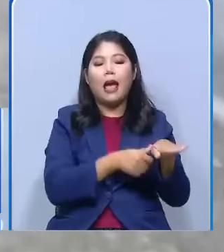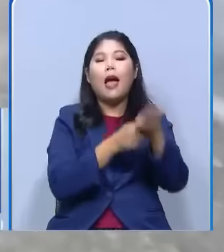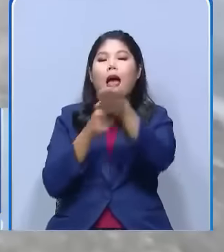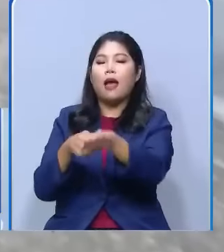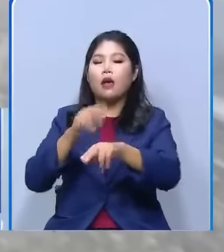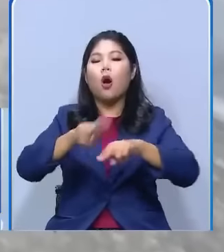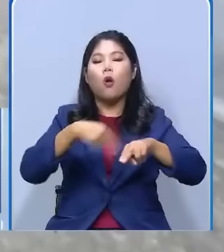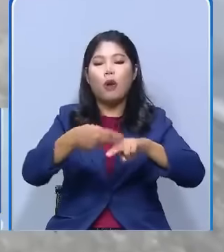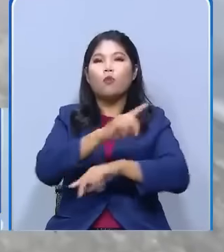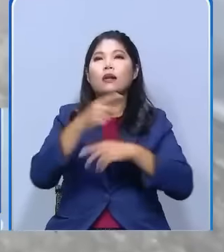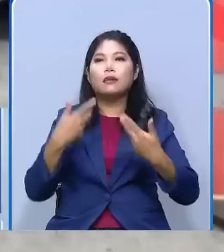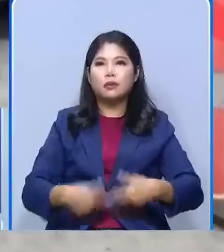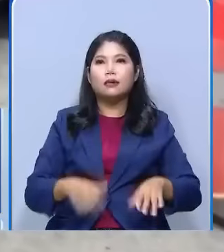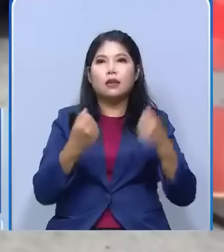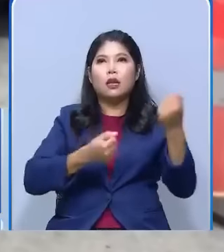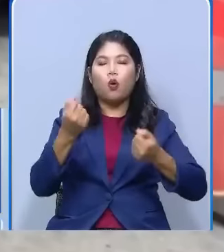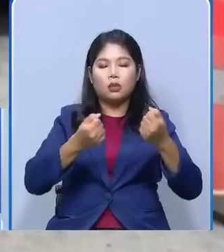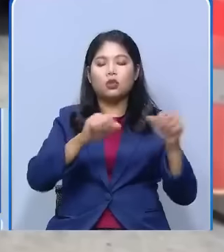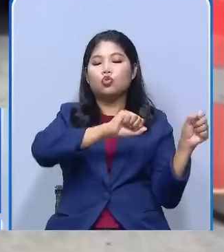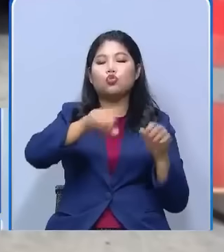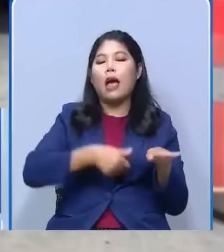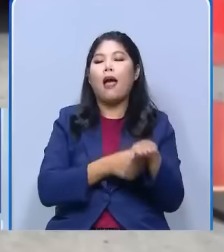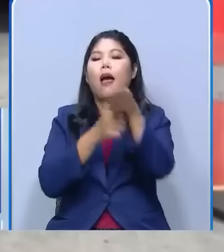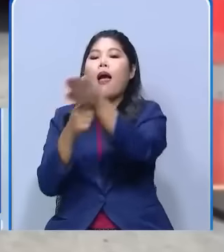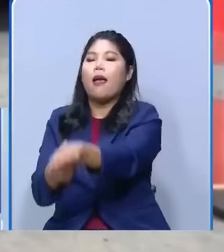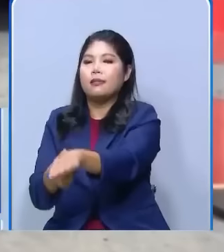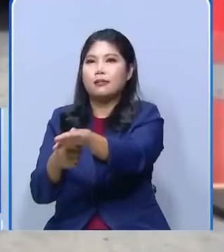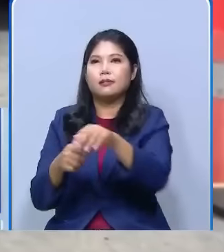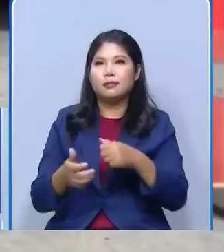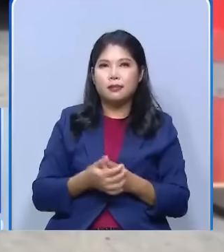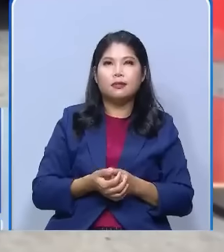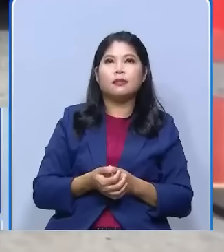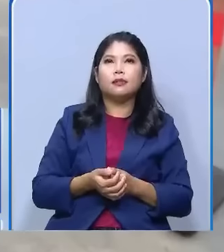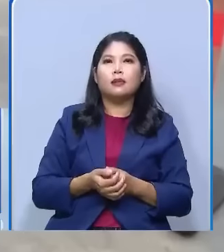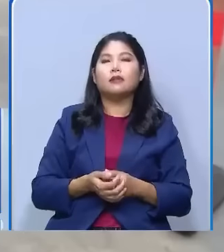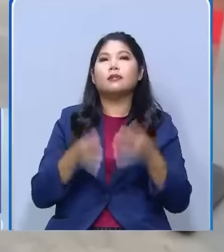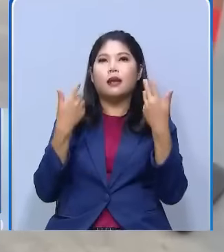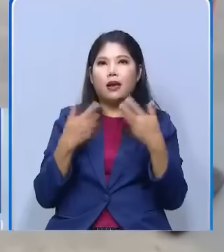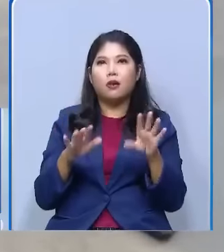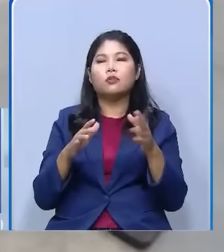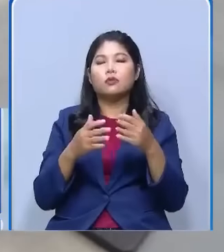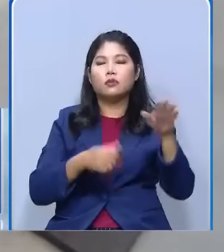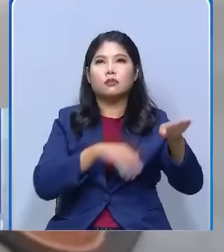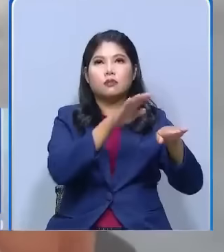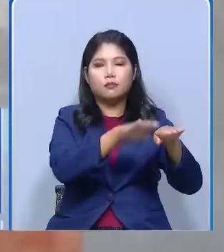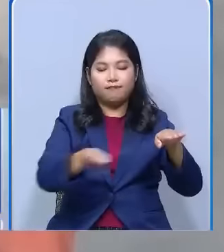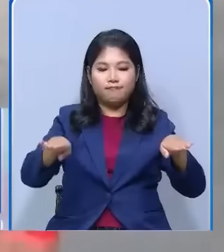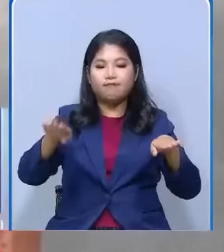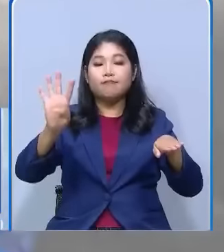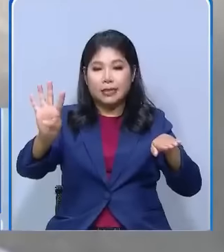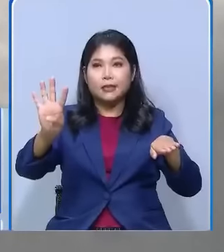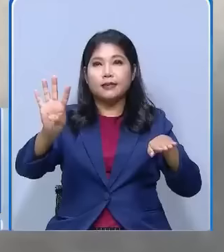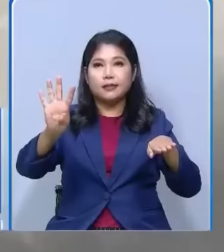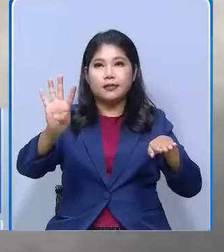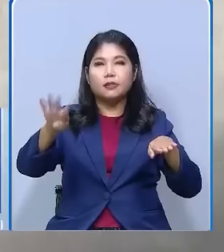กิดหลายคนจำได้คลิปนั้นน่ะเน า ะที่ให้กันเซอร์ไพรส์กันก่อนที่จะตกเป็นผู้ต้องหาเพียงไม่กี่เดือนโดยรถทั้งหมดค่